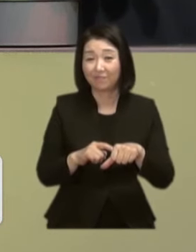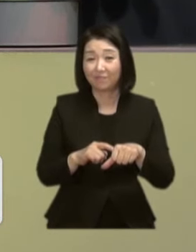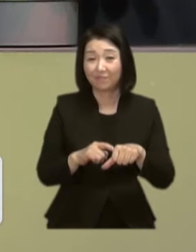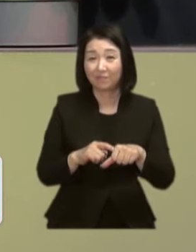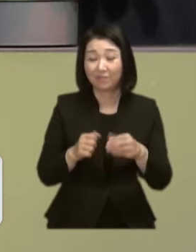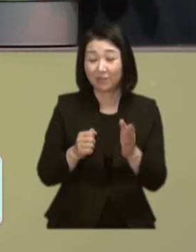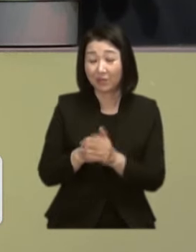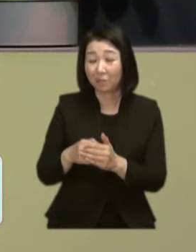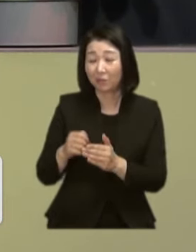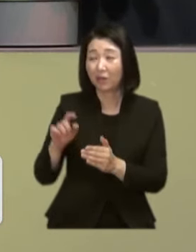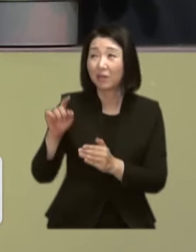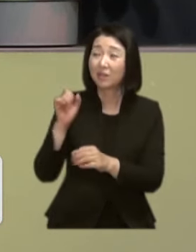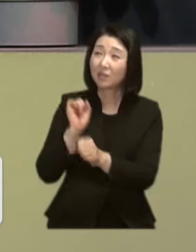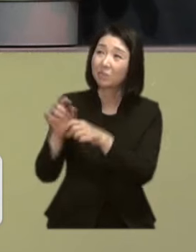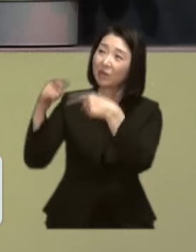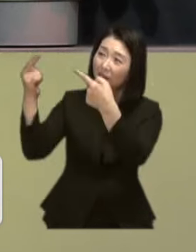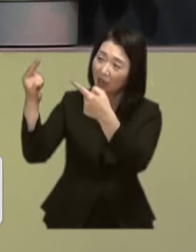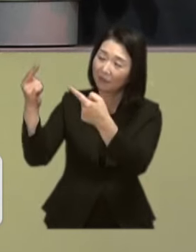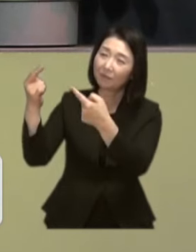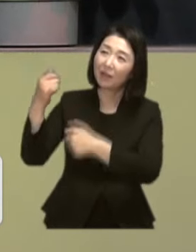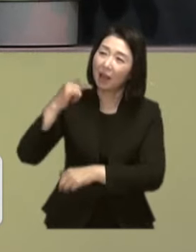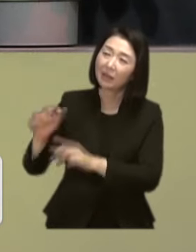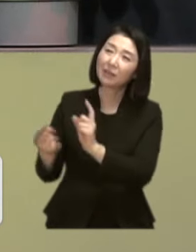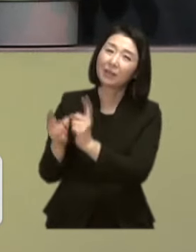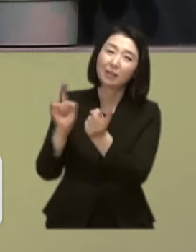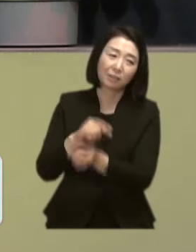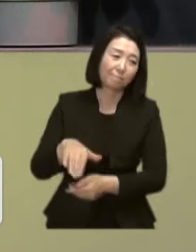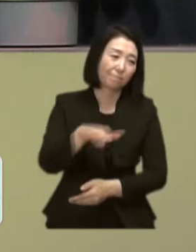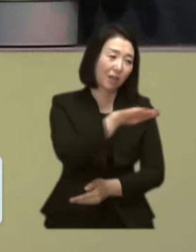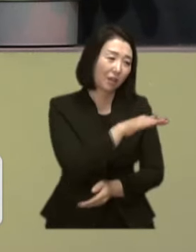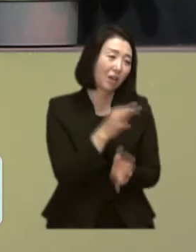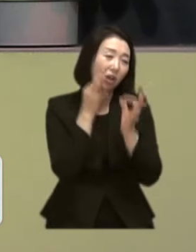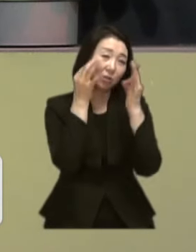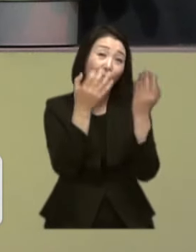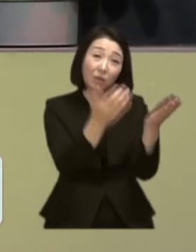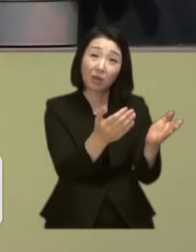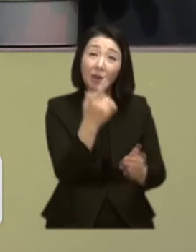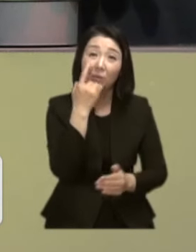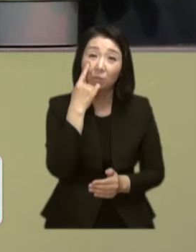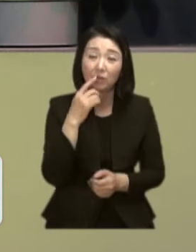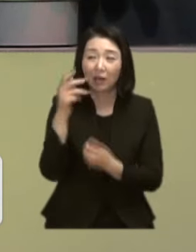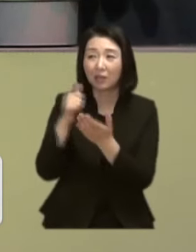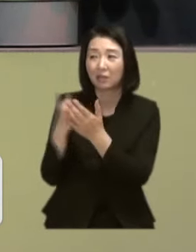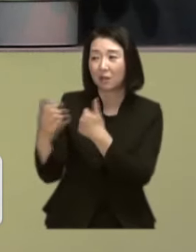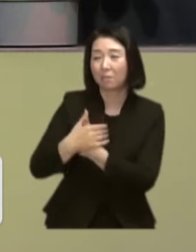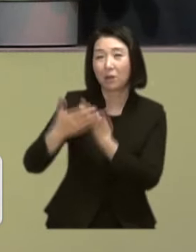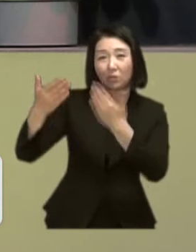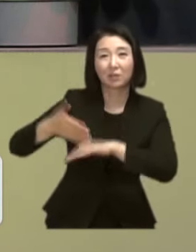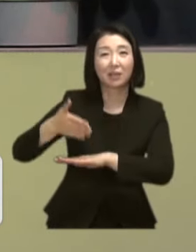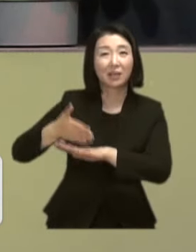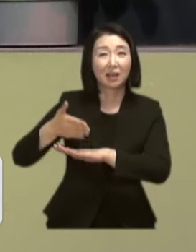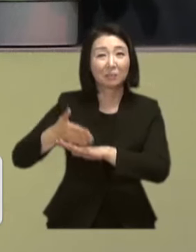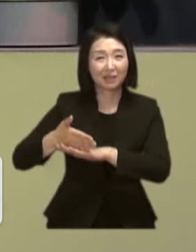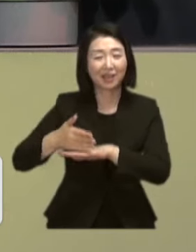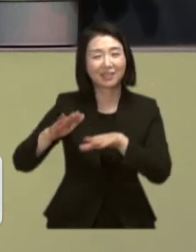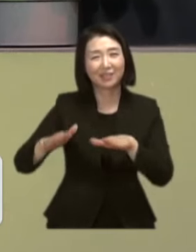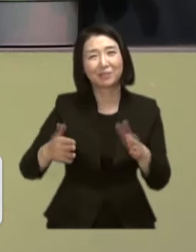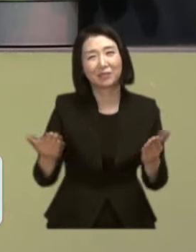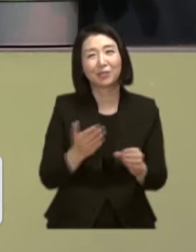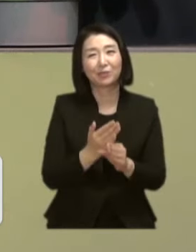떠나보낸 아들 대신으로 최선을 다하자. 그리고 하나님께서에게 이렇게 맡겨주셨기 때문에 또 감사한 마음을 가지고 지금 일하고